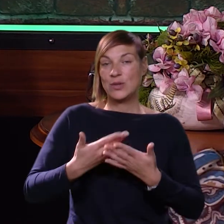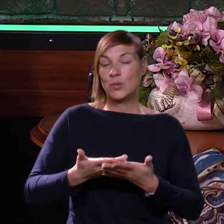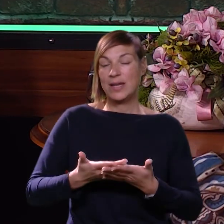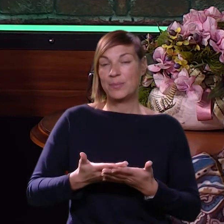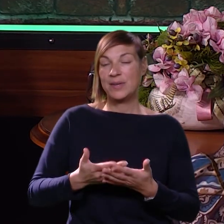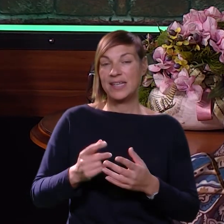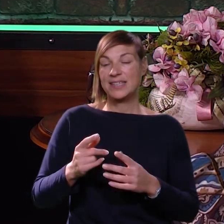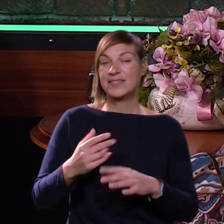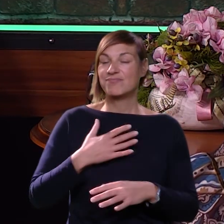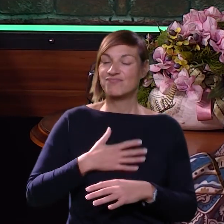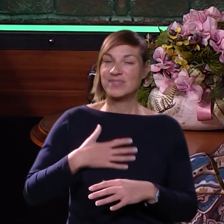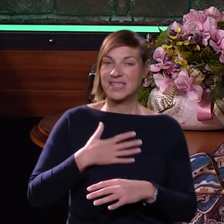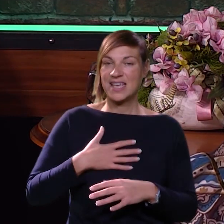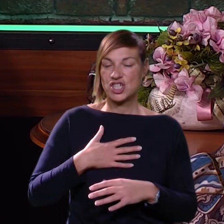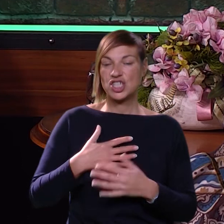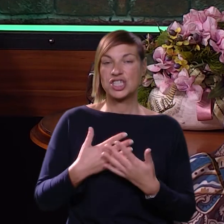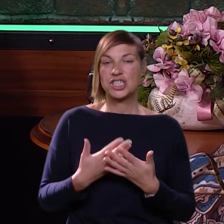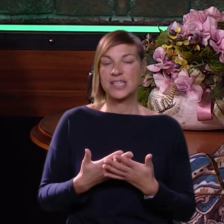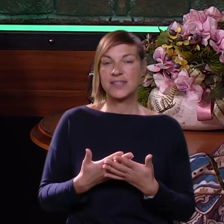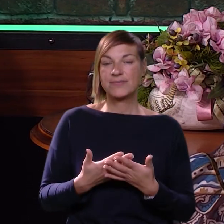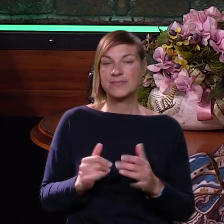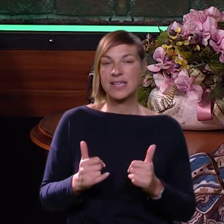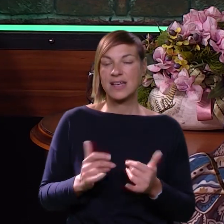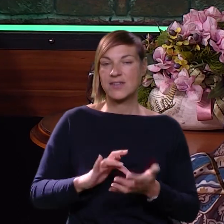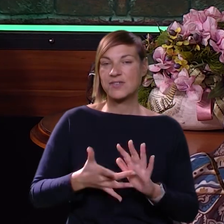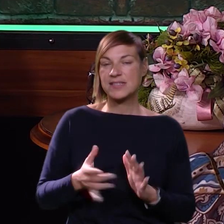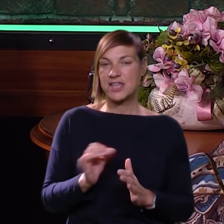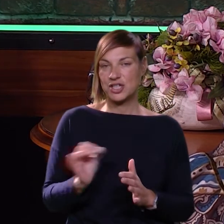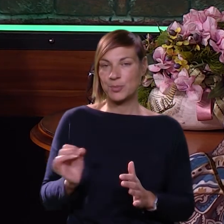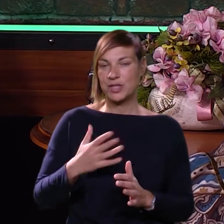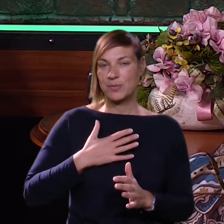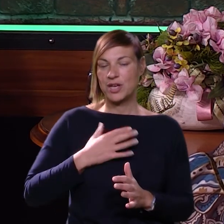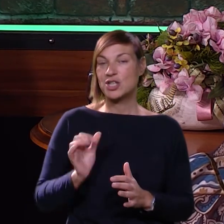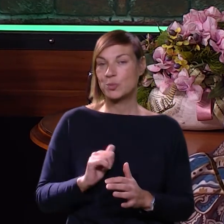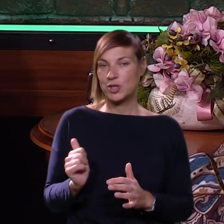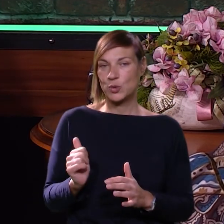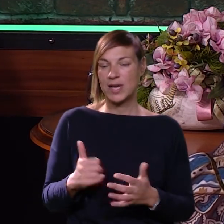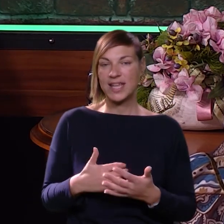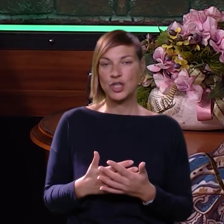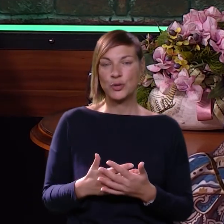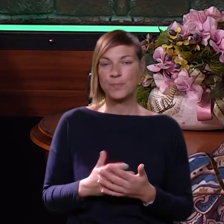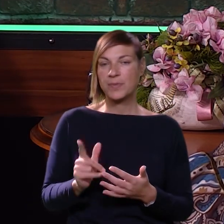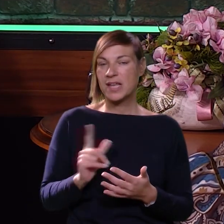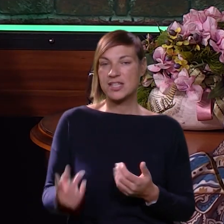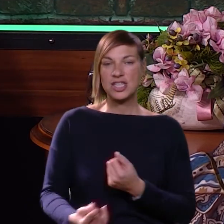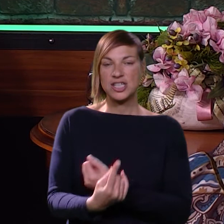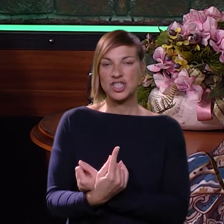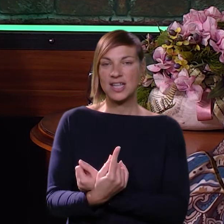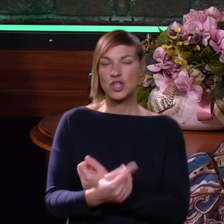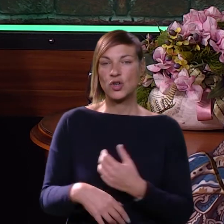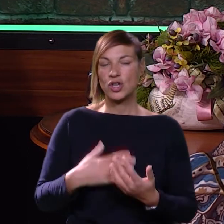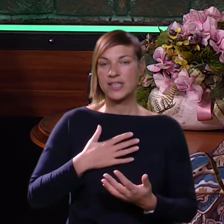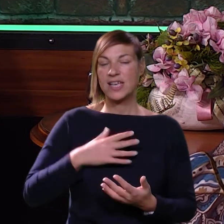unaprijed tješiš. Dakle, ja sam bar to tako. Naravno, sve će biti dobro, ja ću biti u redu, neće se